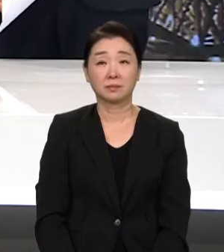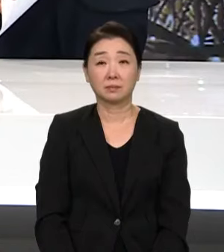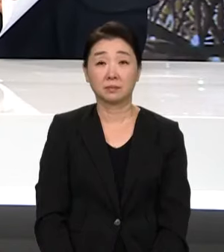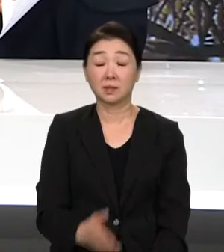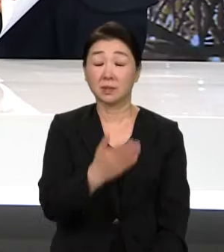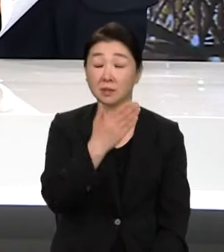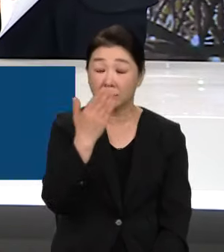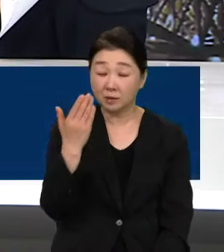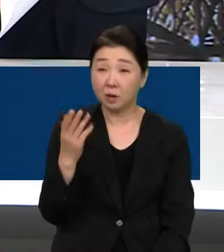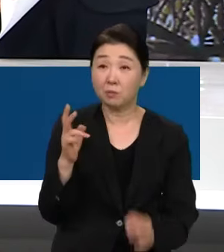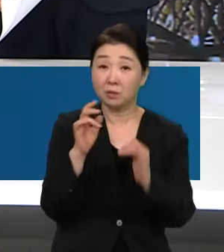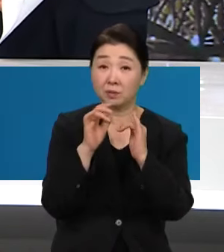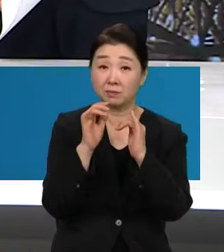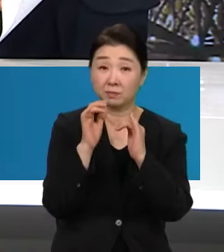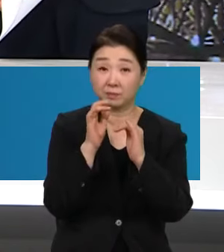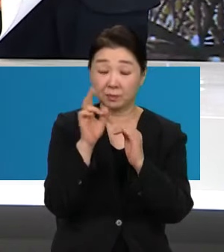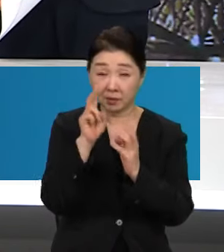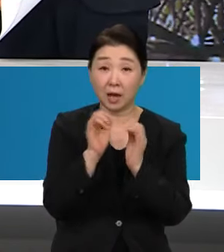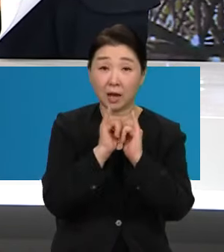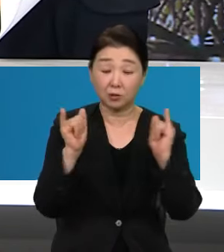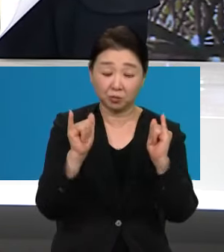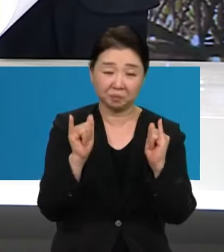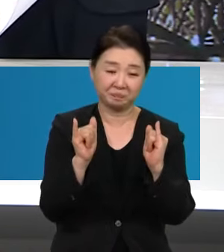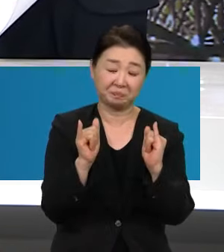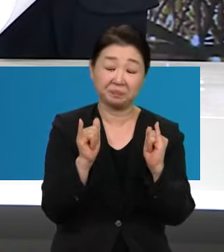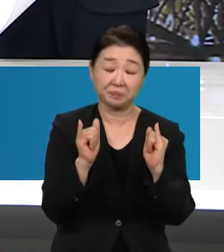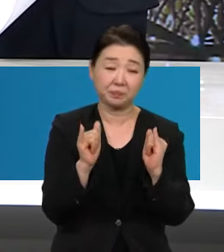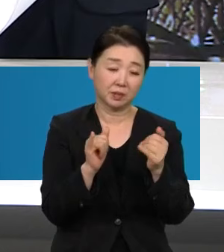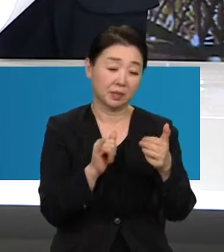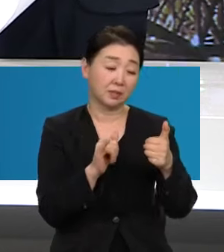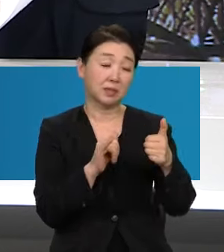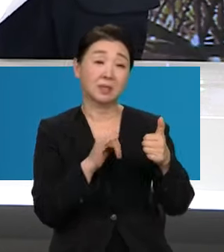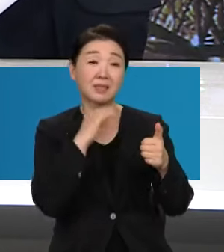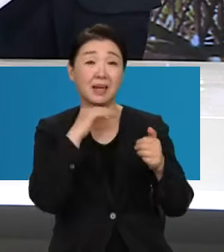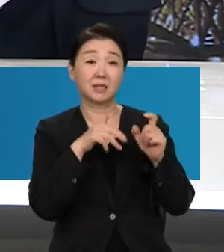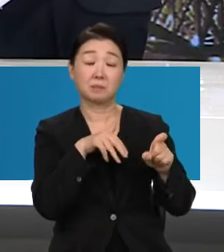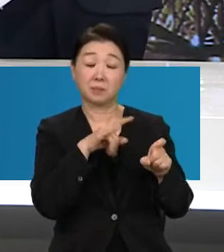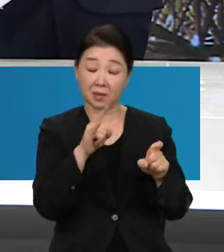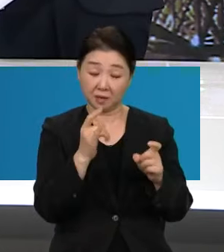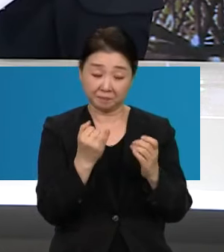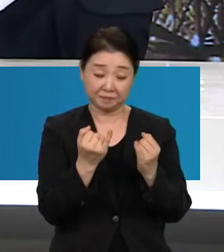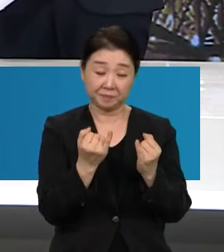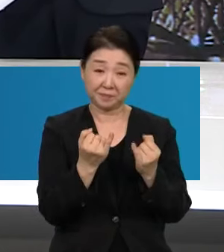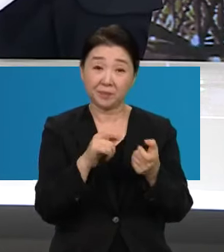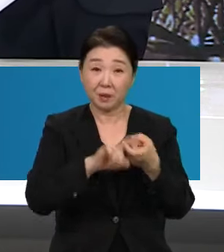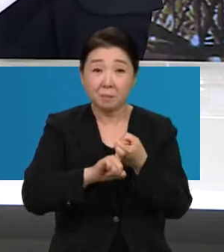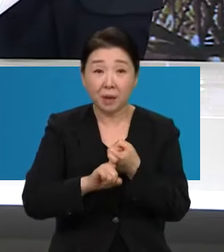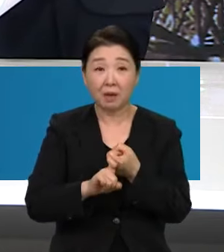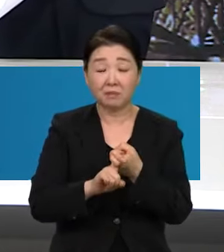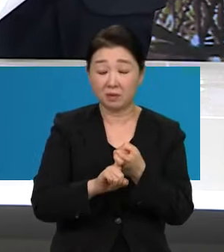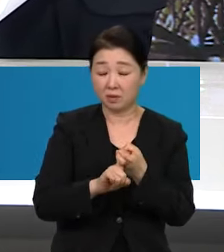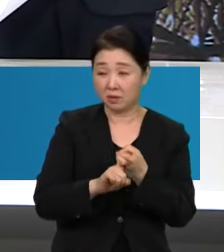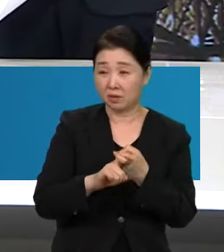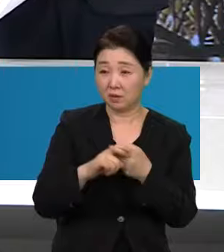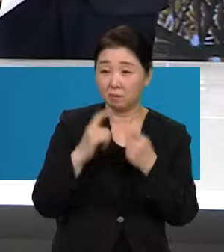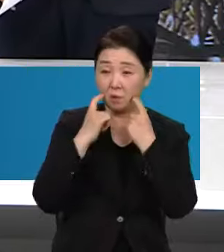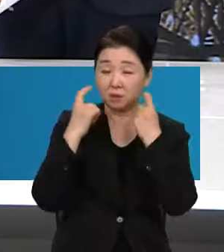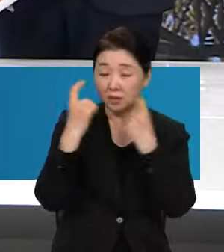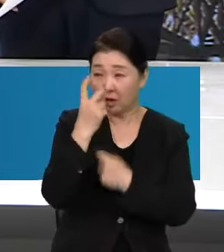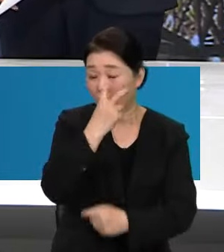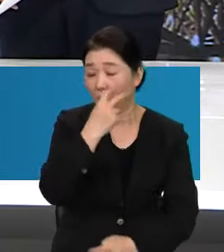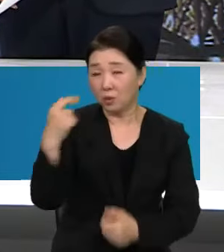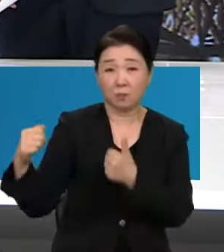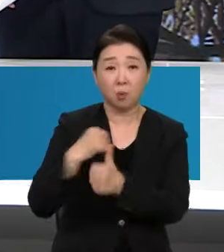한 아이돌 그룹의 10대 팬이 공항에서 사설 경호원에게 폭행을 당했다며 경찰에 고소한 사실이 뒤늦게